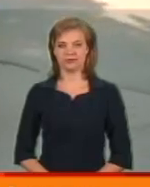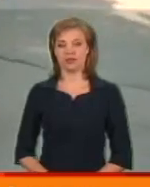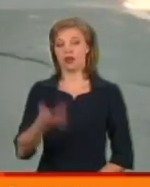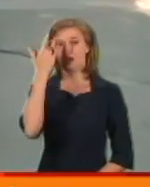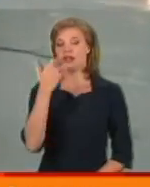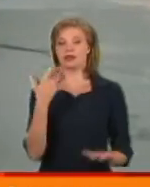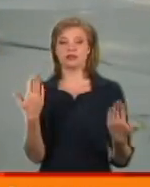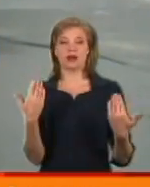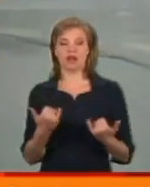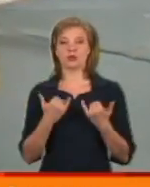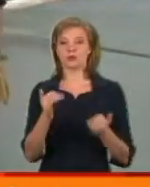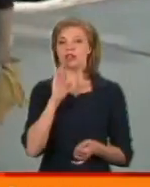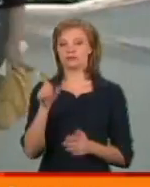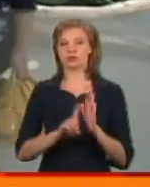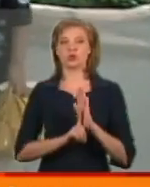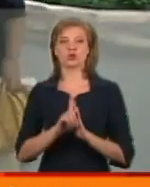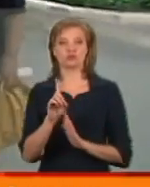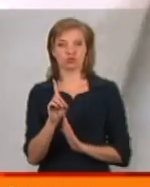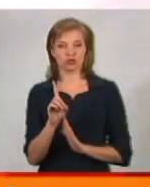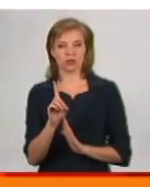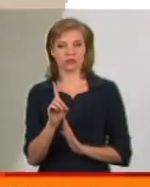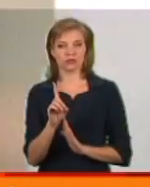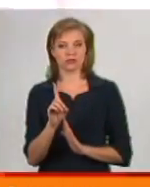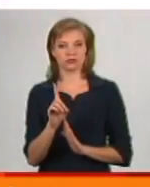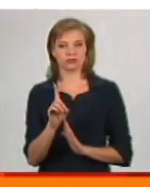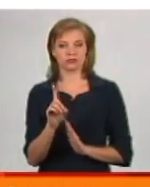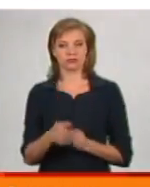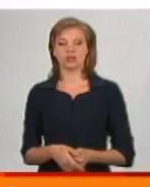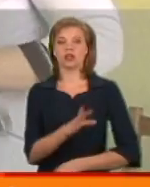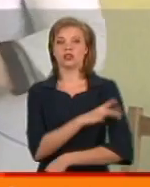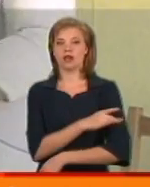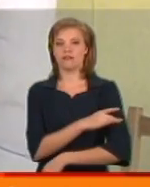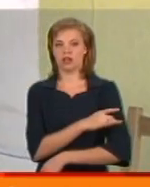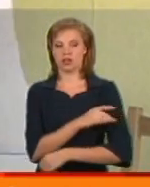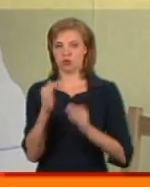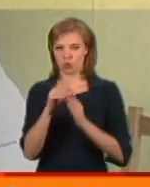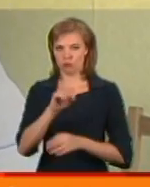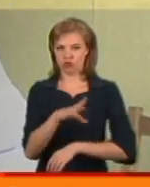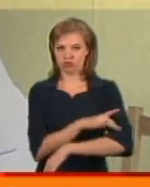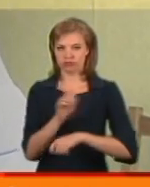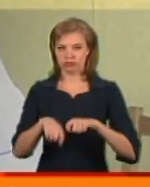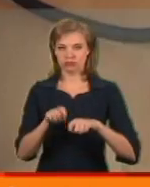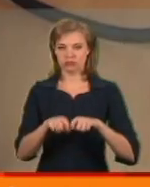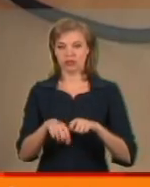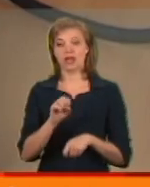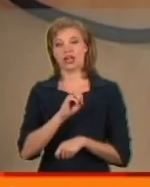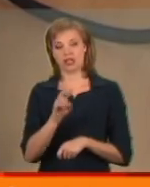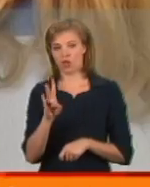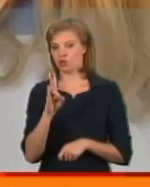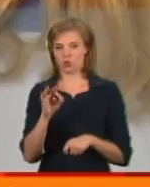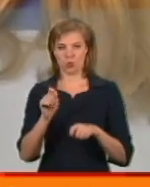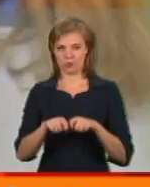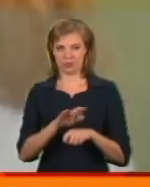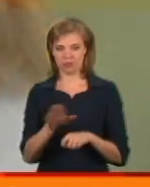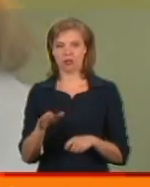Літні канікули для Поліни розпочинаються. До лінії міліті, взагалі, дома є сепаратик у вас? З